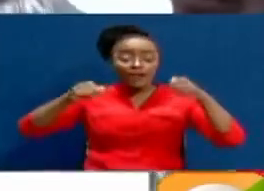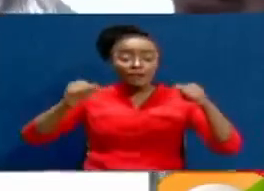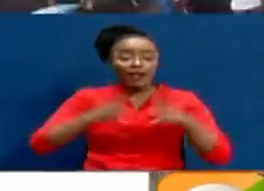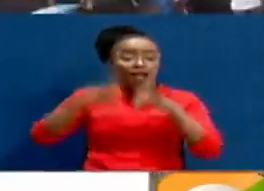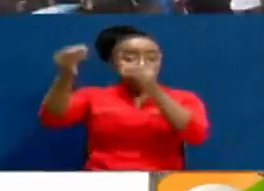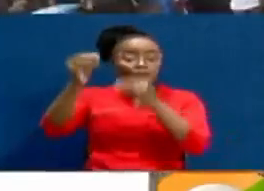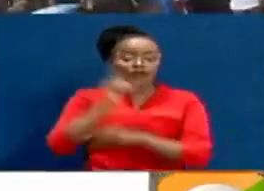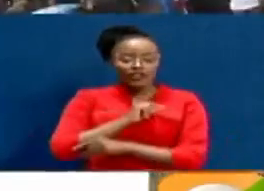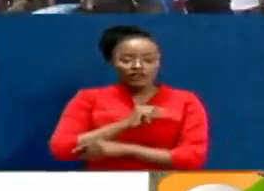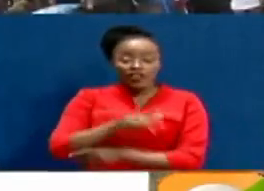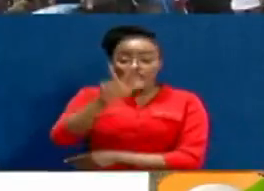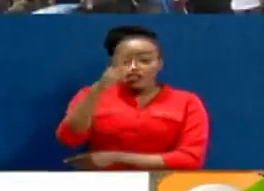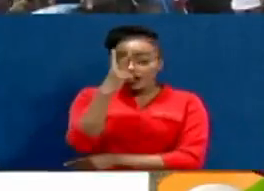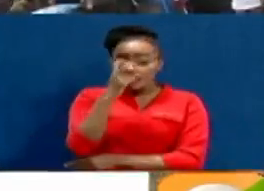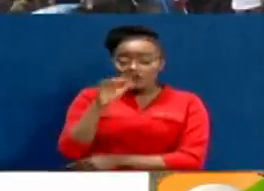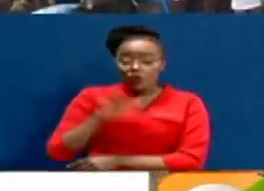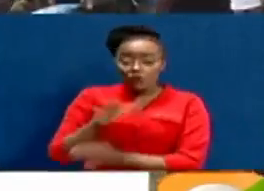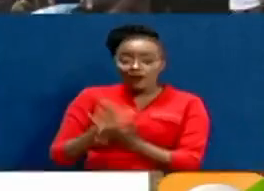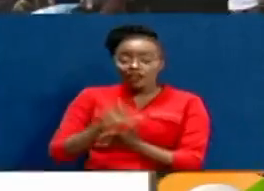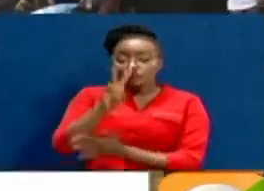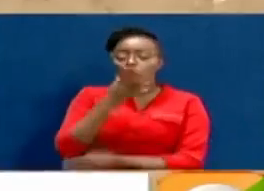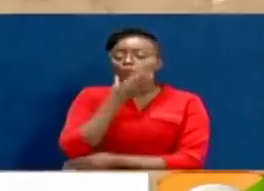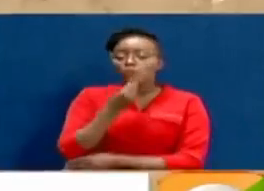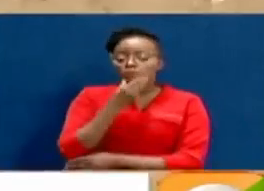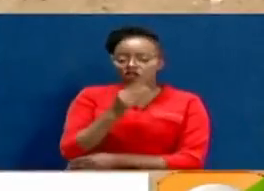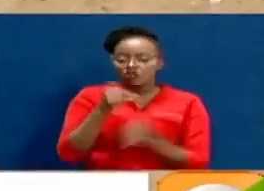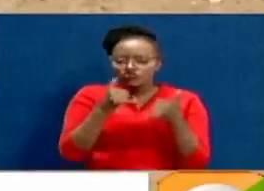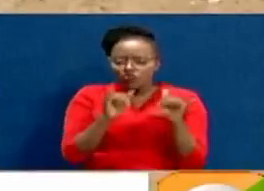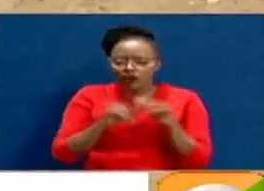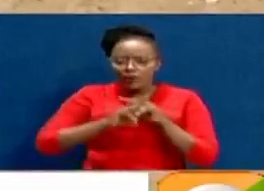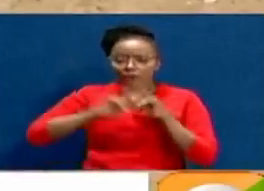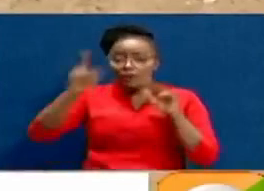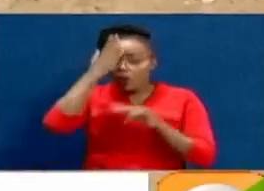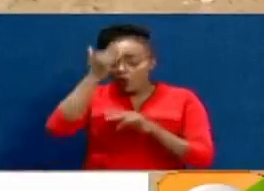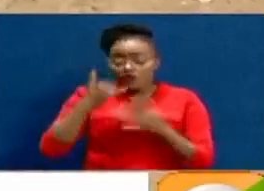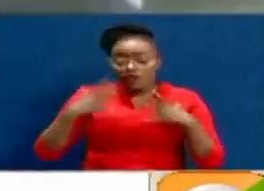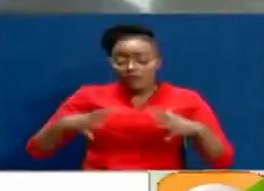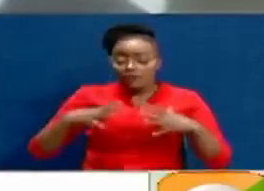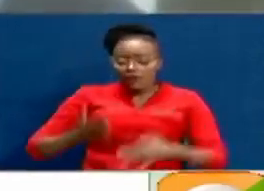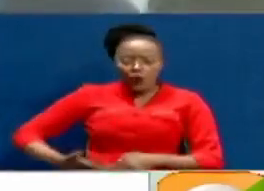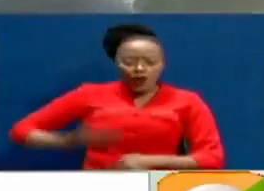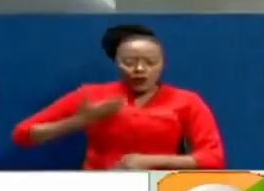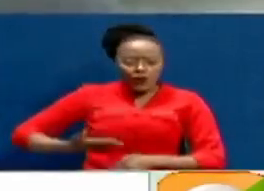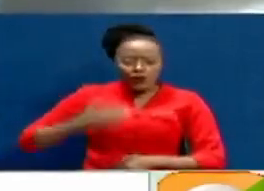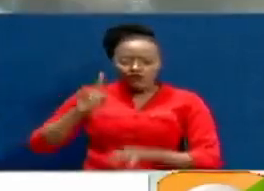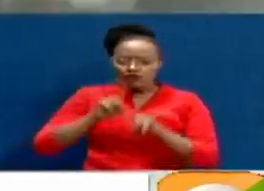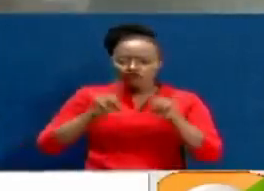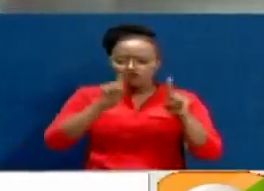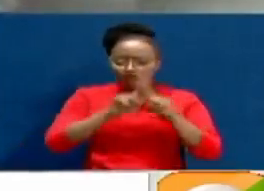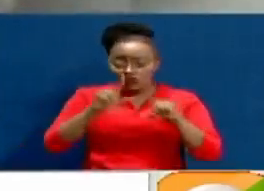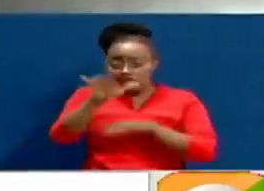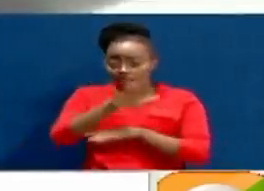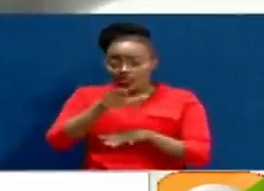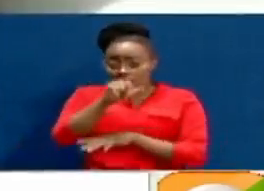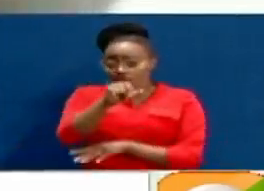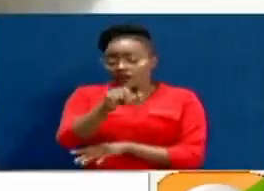hiyo imeenda. The three suspects, a woman and two men, were all attempting to escape from the angry mob using various routes in this